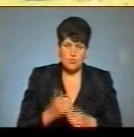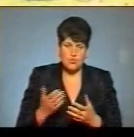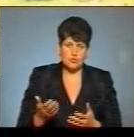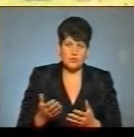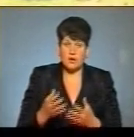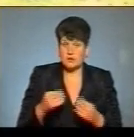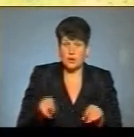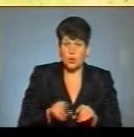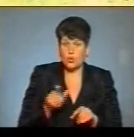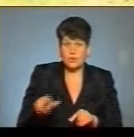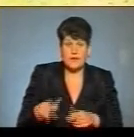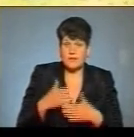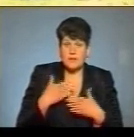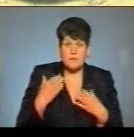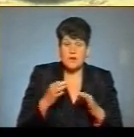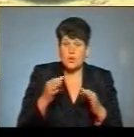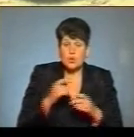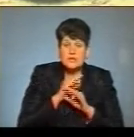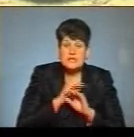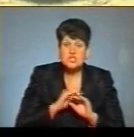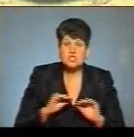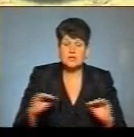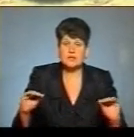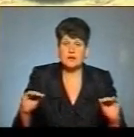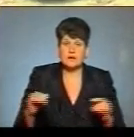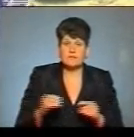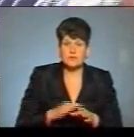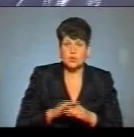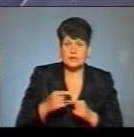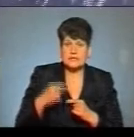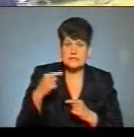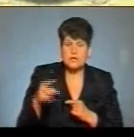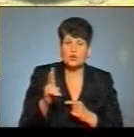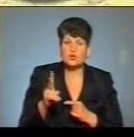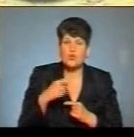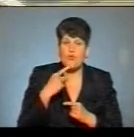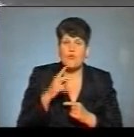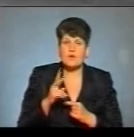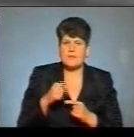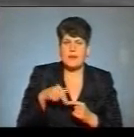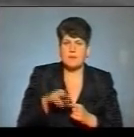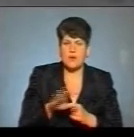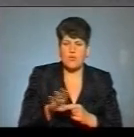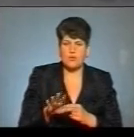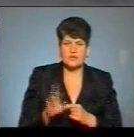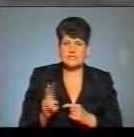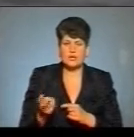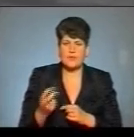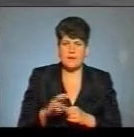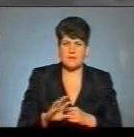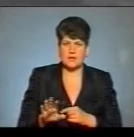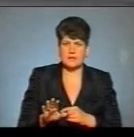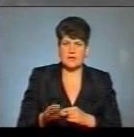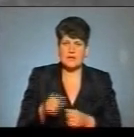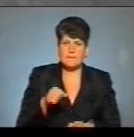От, а так людей немає. Нікого, тишина, дотримується тої дистанції. Хтось говорить добрами, то навіть не підходимо. До нас ніхто не приїде. І